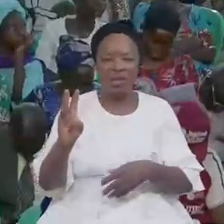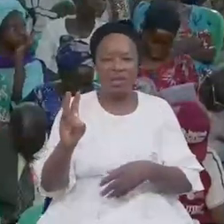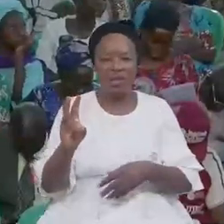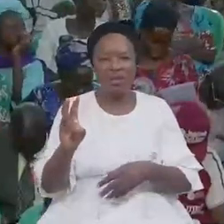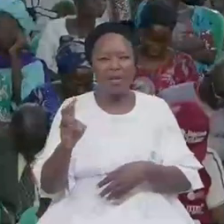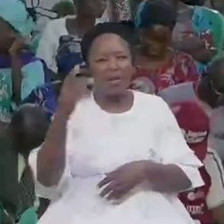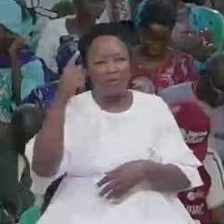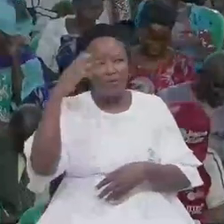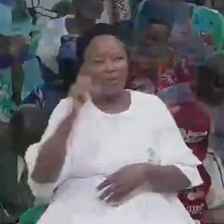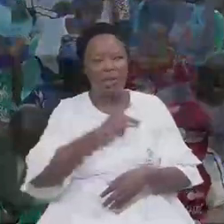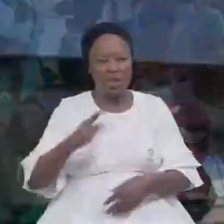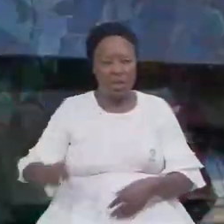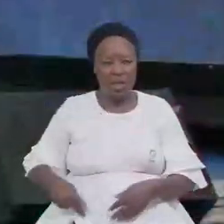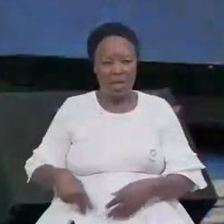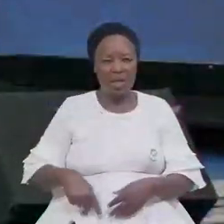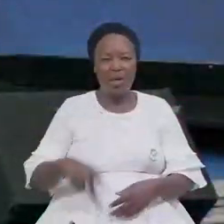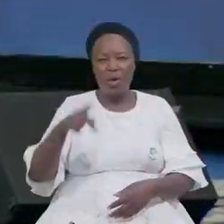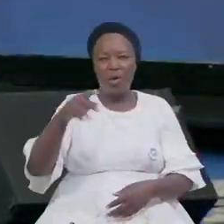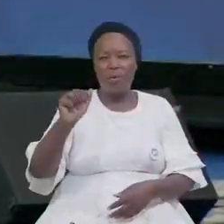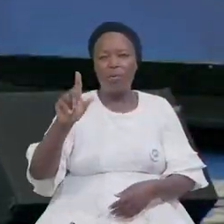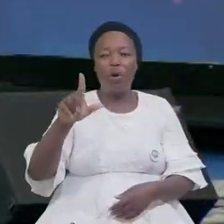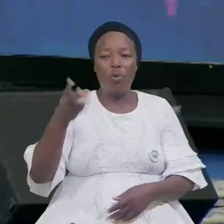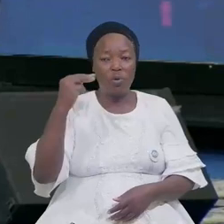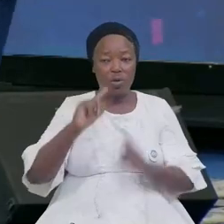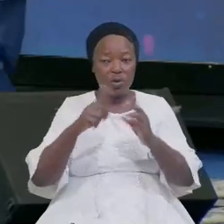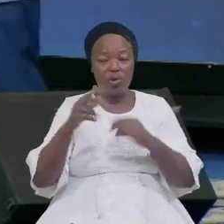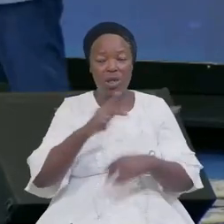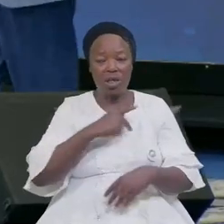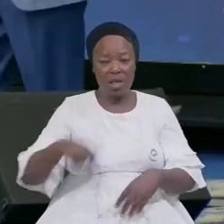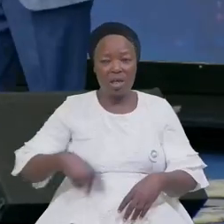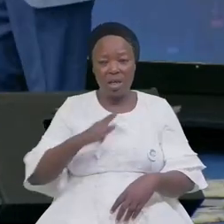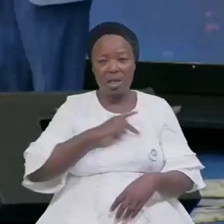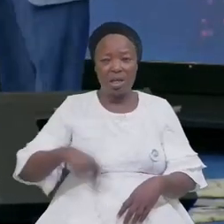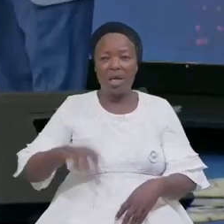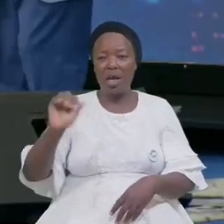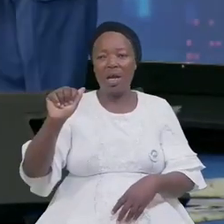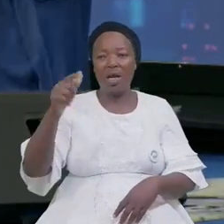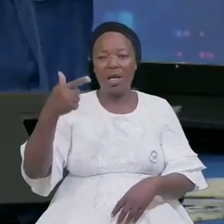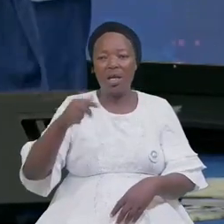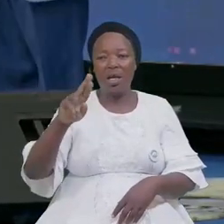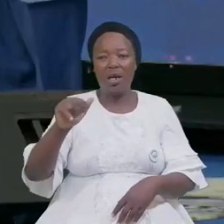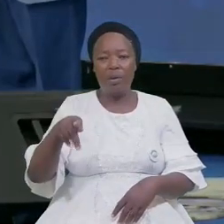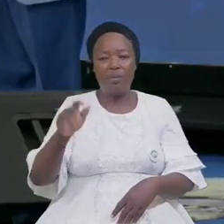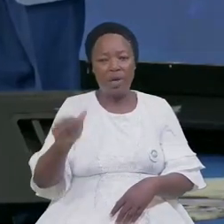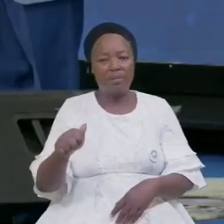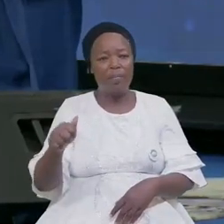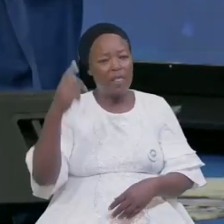Actes 26, 26. Paul parlait à Agrippa et il parlait au roi à